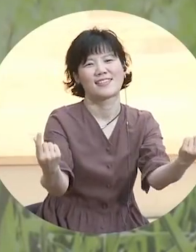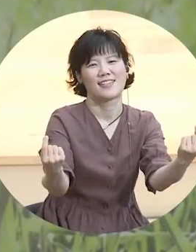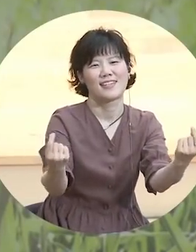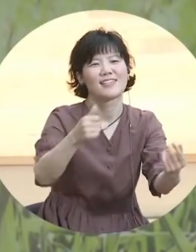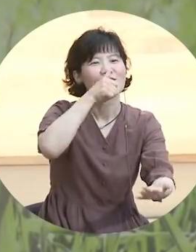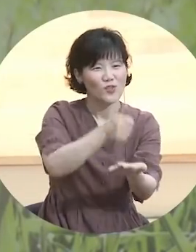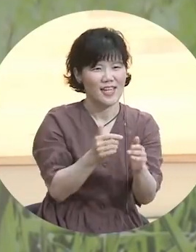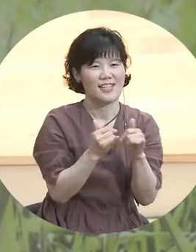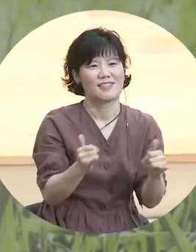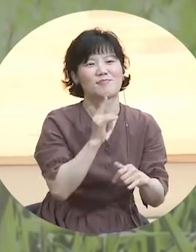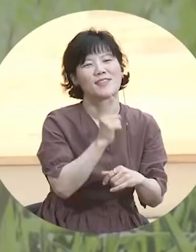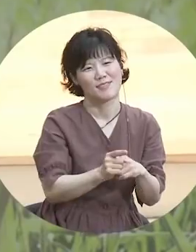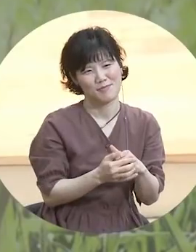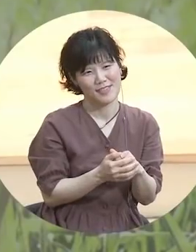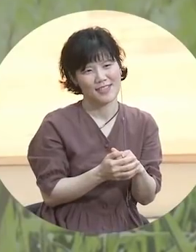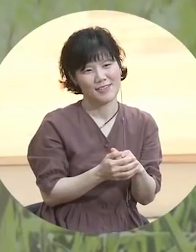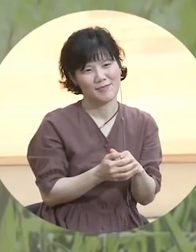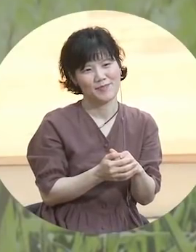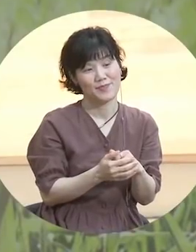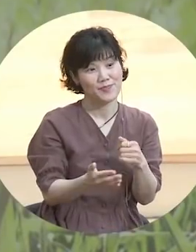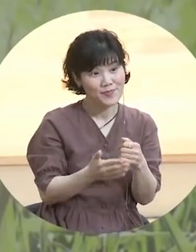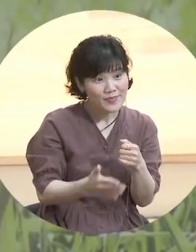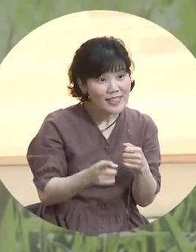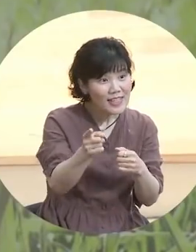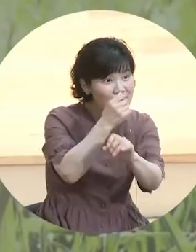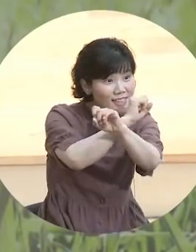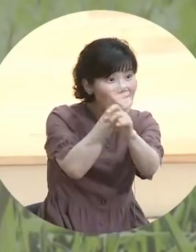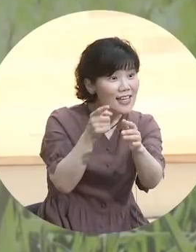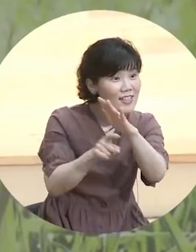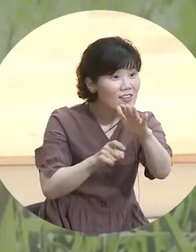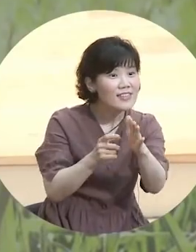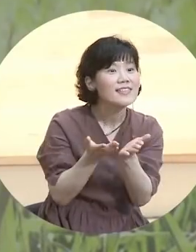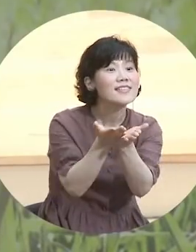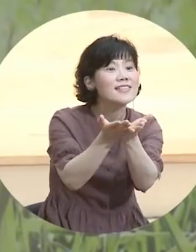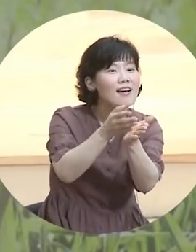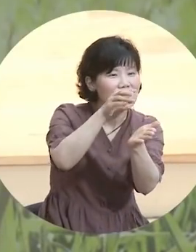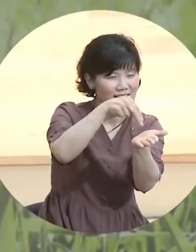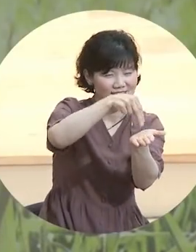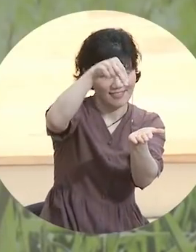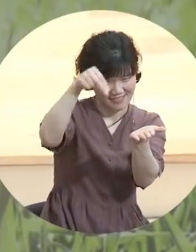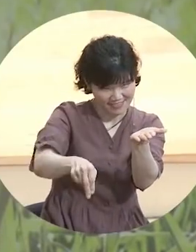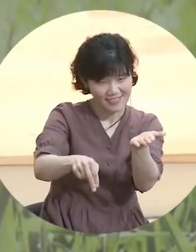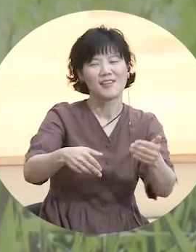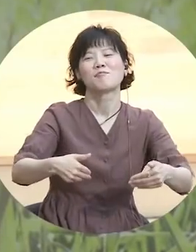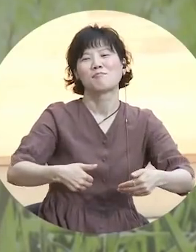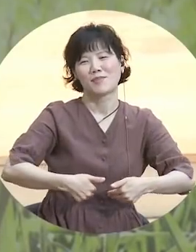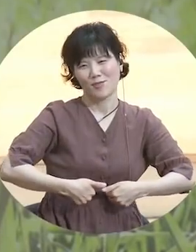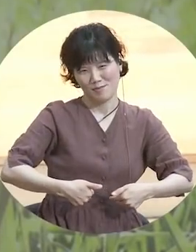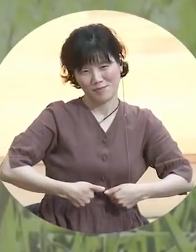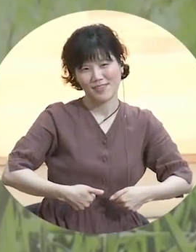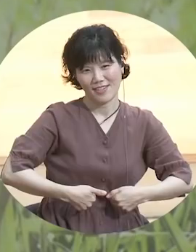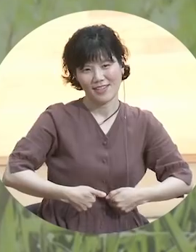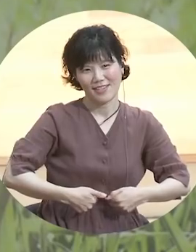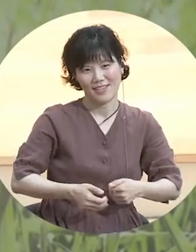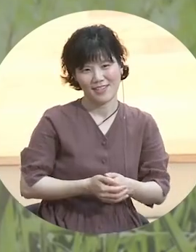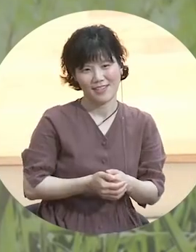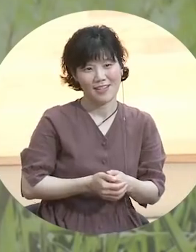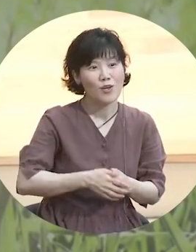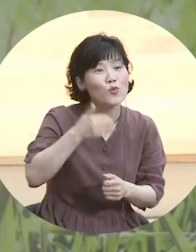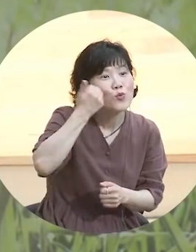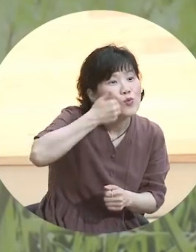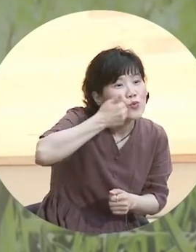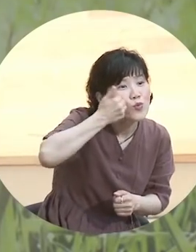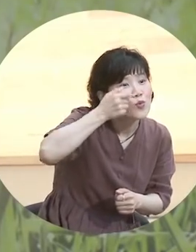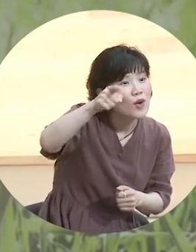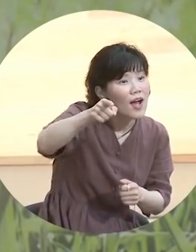죄인인 거예요. 여러분, 그 해적선에서 내려와야 될 줄 믿습니다. 근데